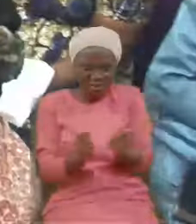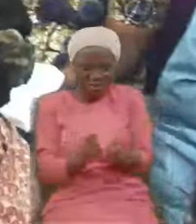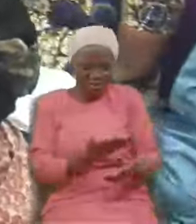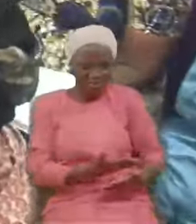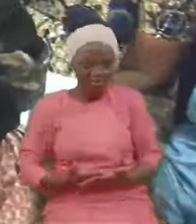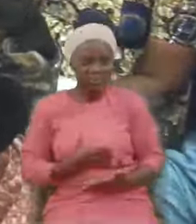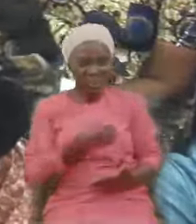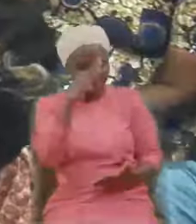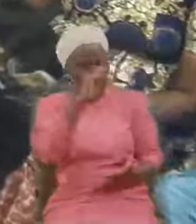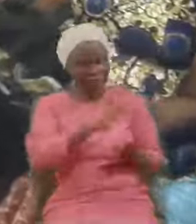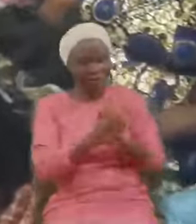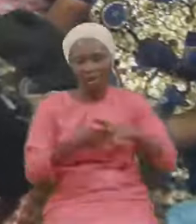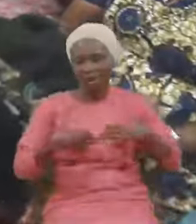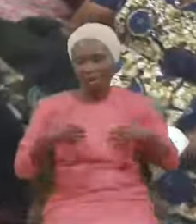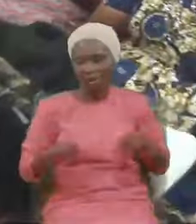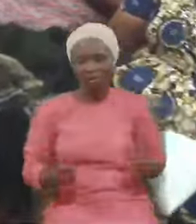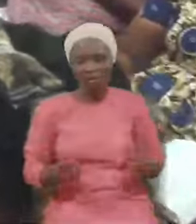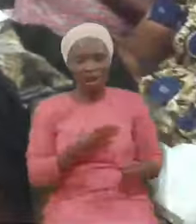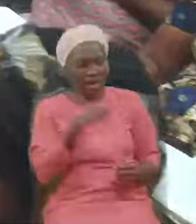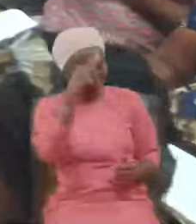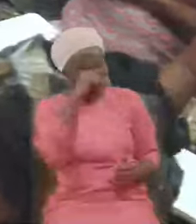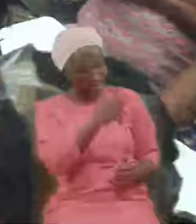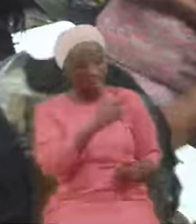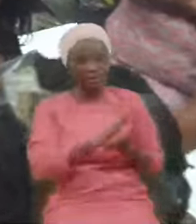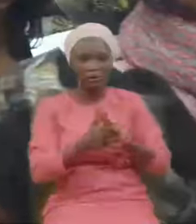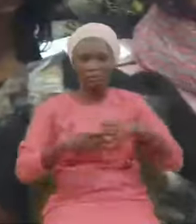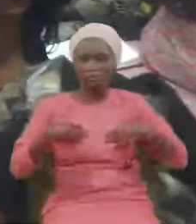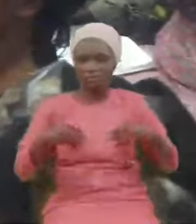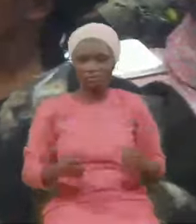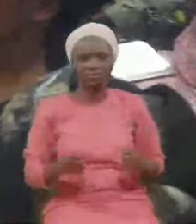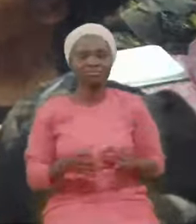il fut pur. Et il fut pur.